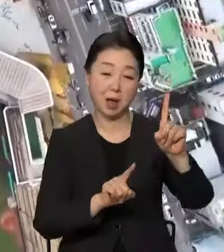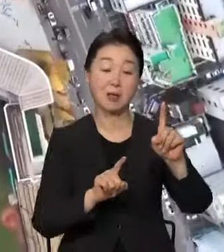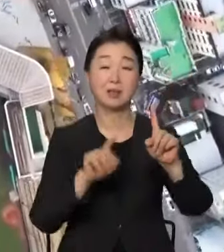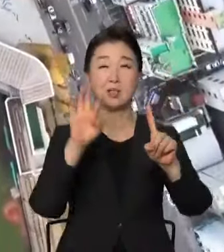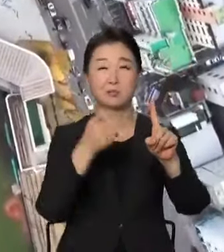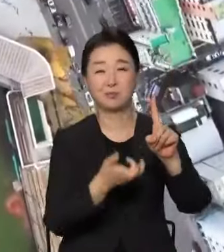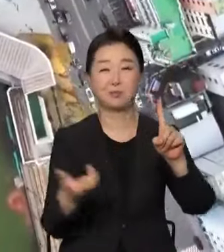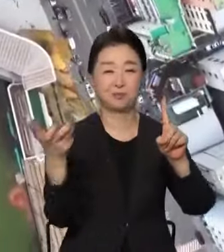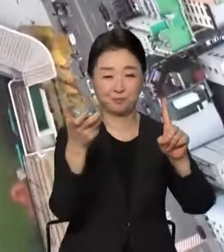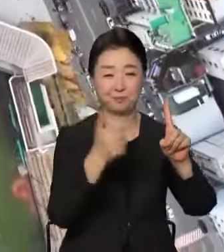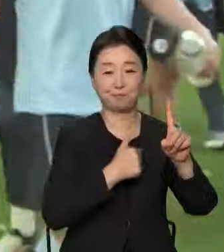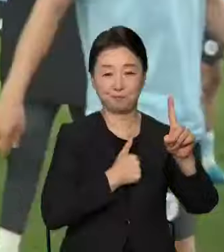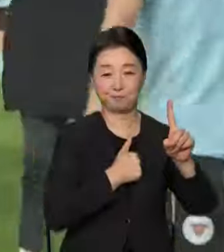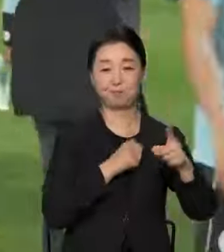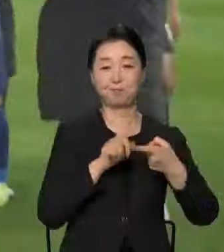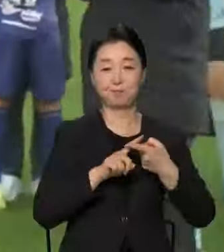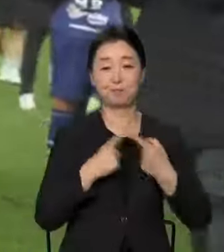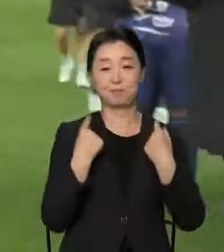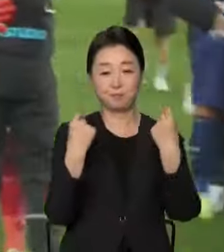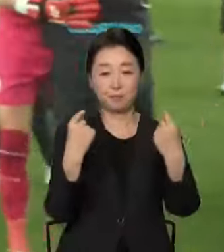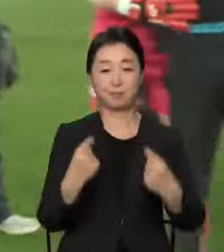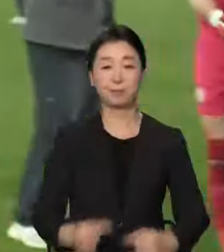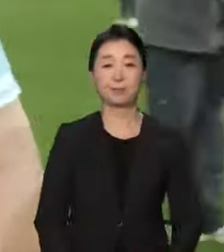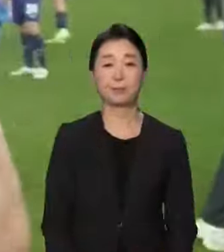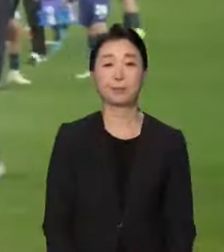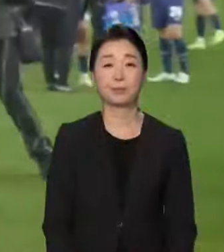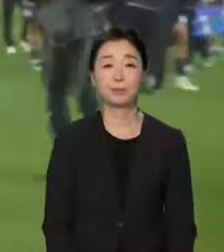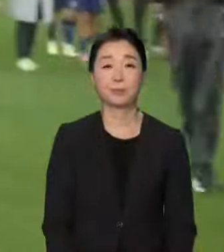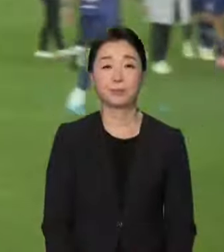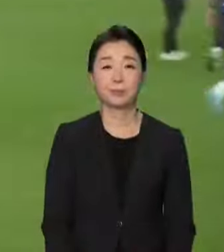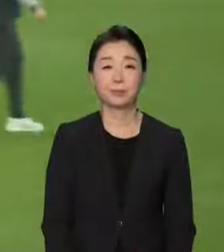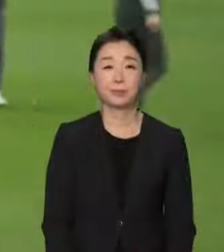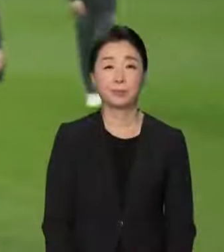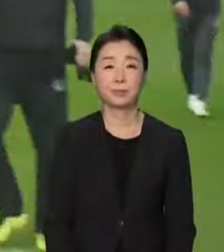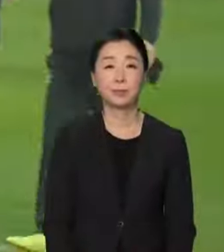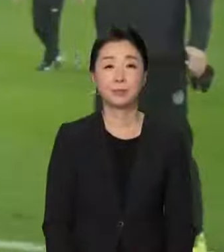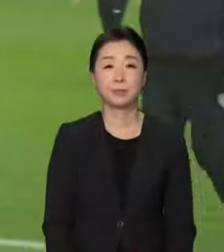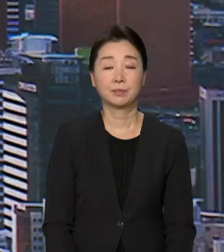팀의 자존심을 지켰습니다. JTBC 최승기입니다.